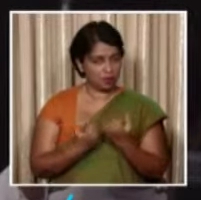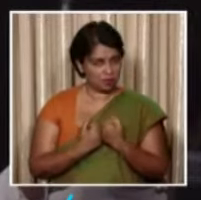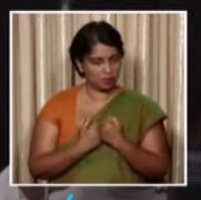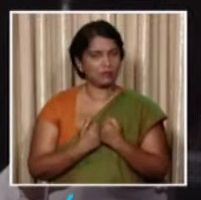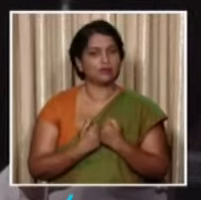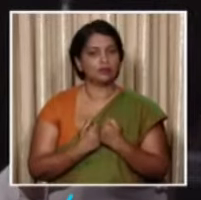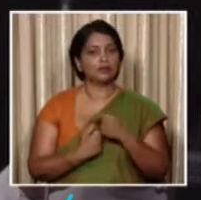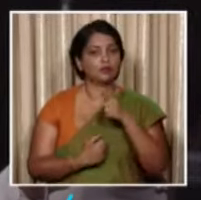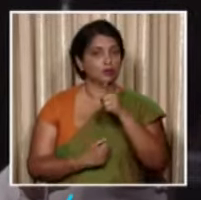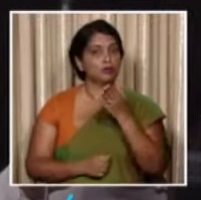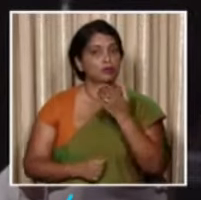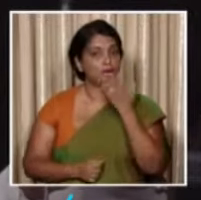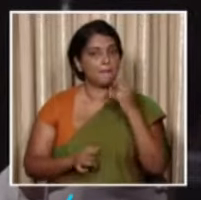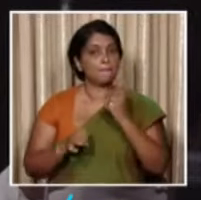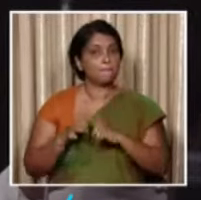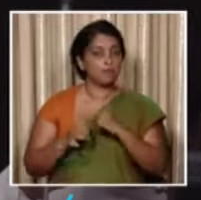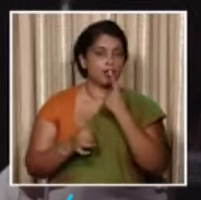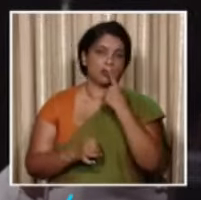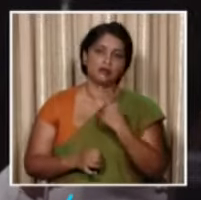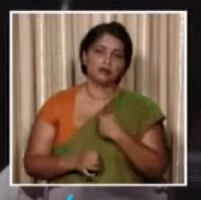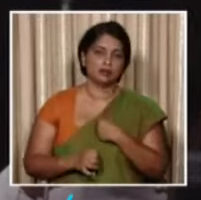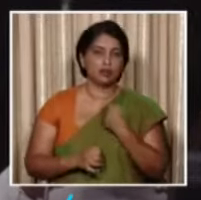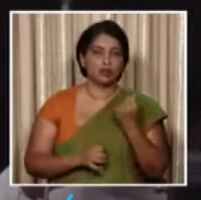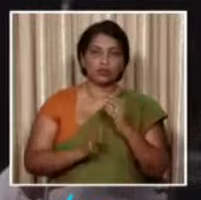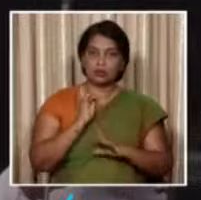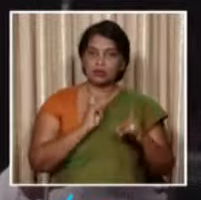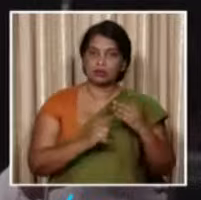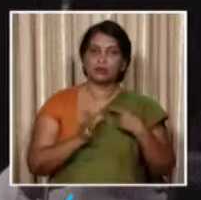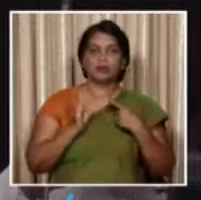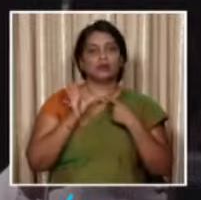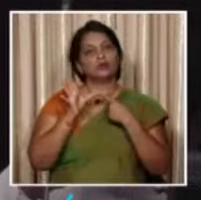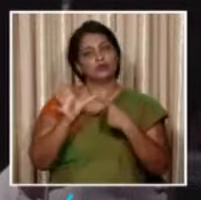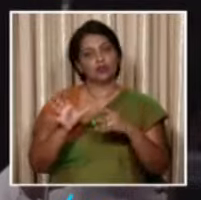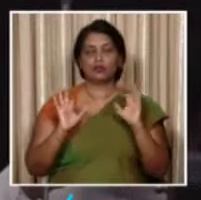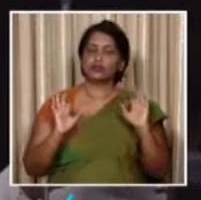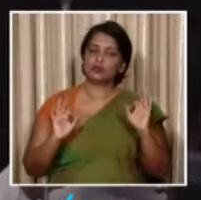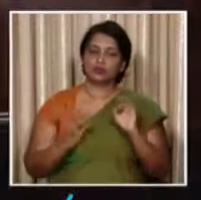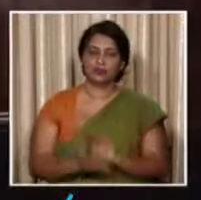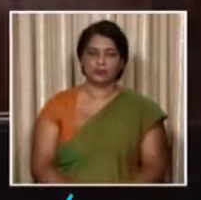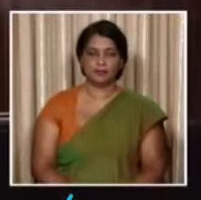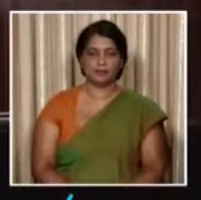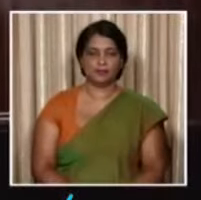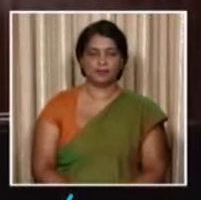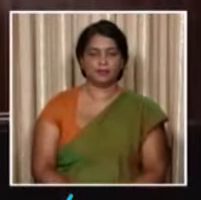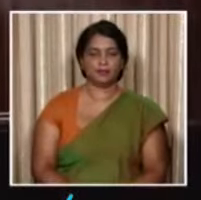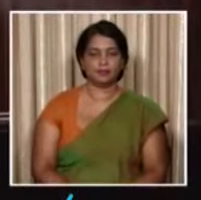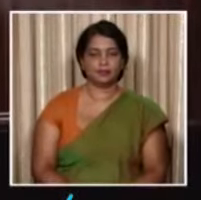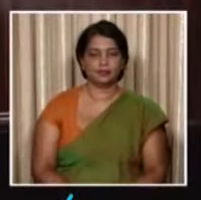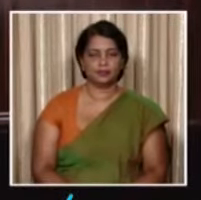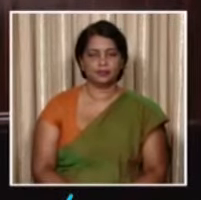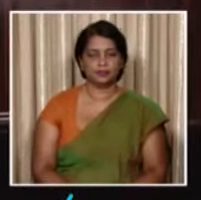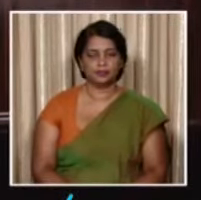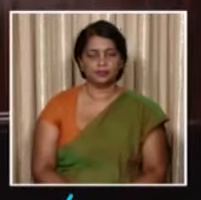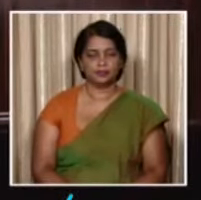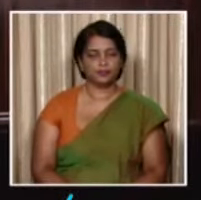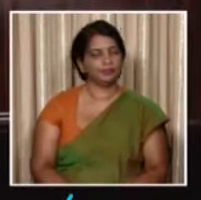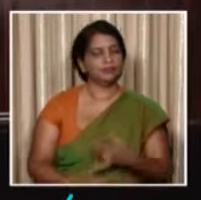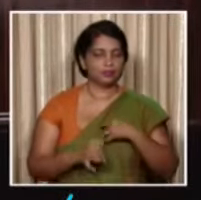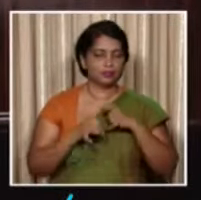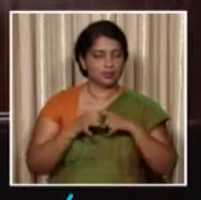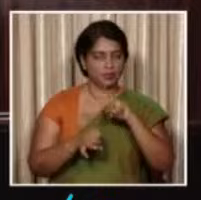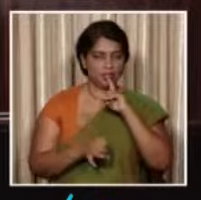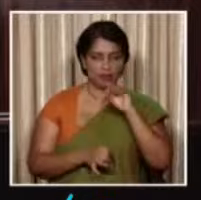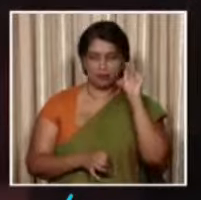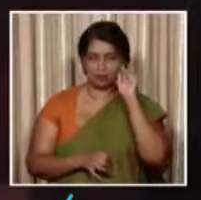නම් ඔබතුමාට පුළුවන් ප්‍රශ්නයක් ඉදිරිපත් කරන්න. අපි මුදල් අමාත්‍යාංශය හැටියට පිළිතුරු ලබා දෙන්න සූදානම්. හොඳයි. ඔබතුමාගේ ප්‍රශ්නය ඉදිරිපත් කරන්න. ප්‍රශ්නය අහන්න ගරු